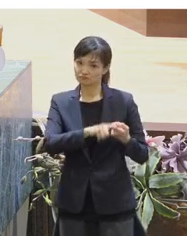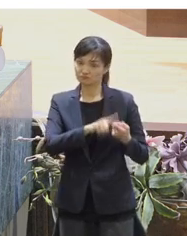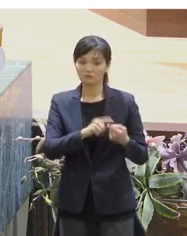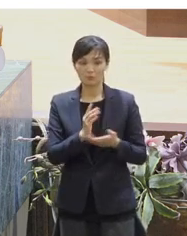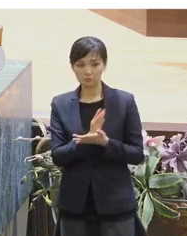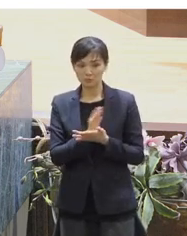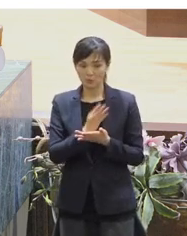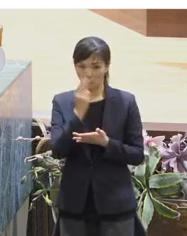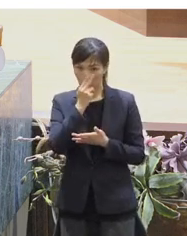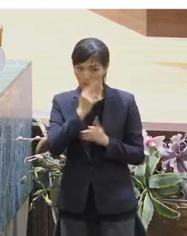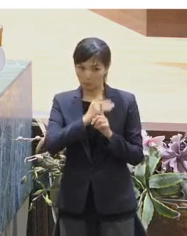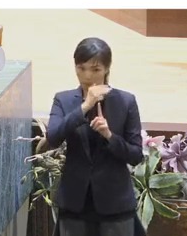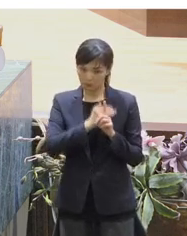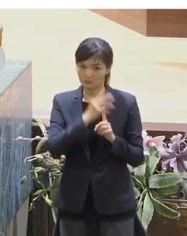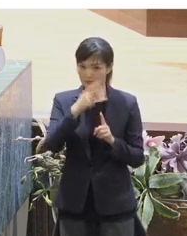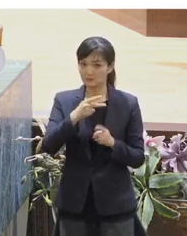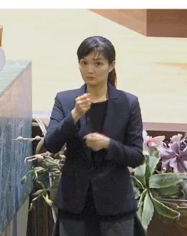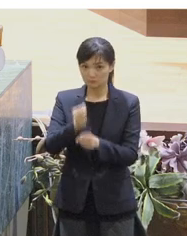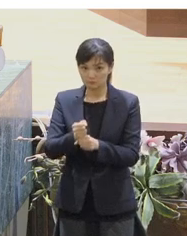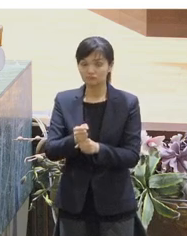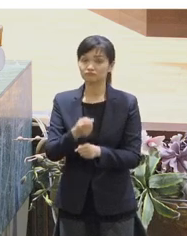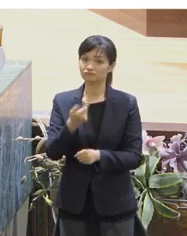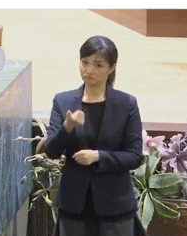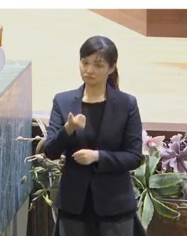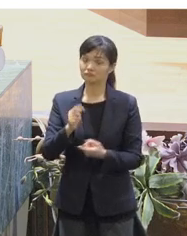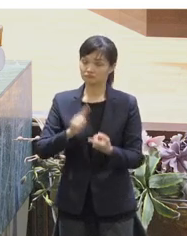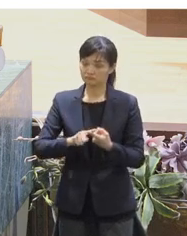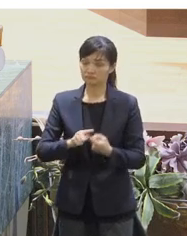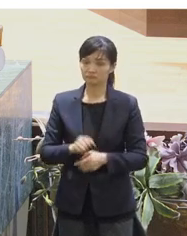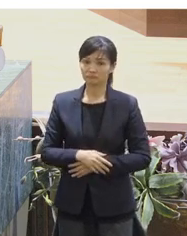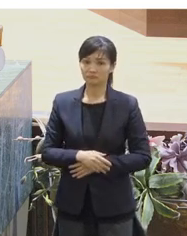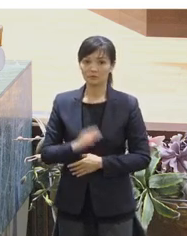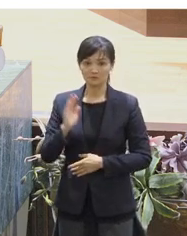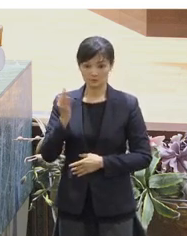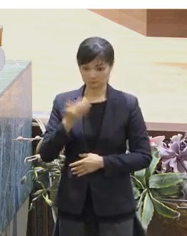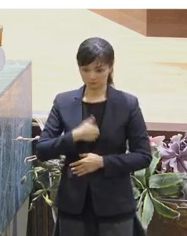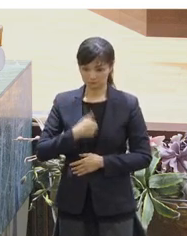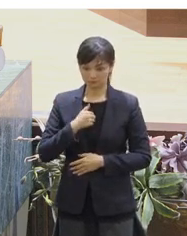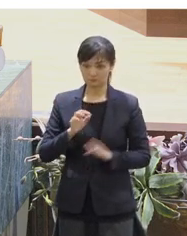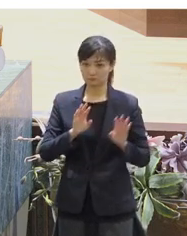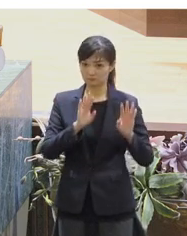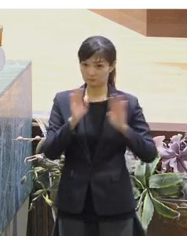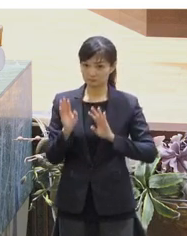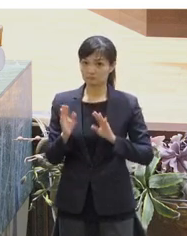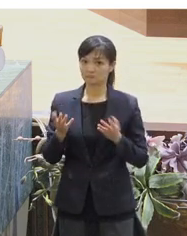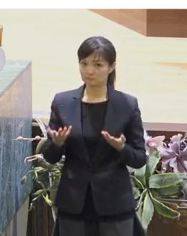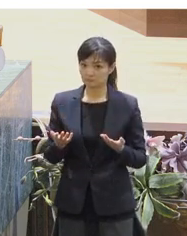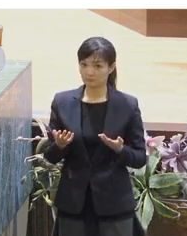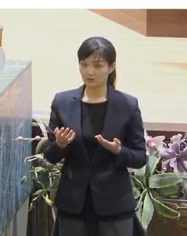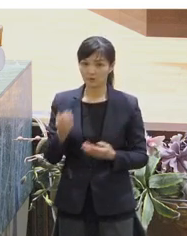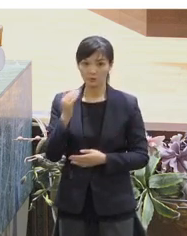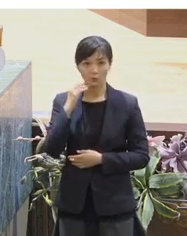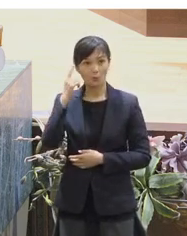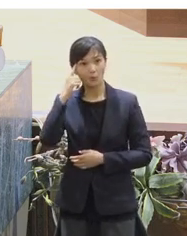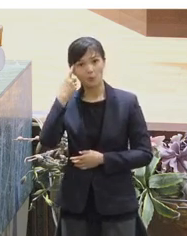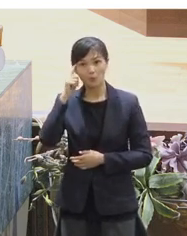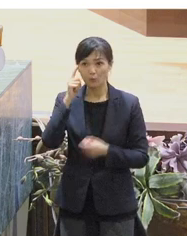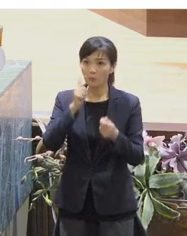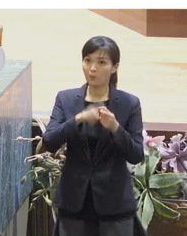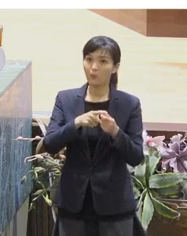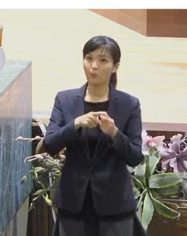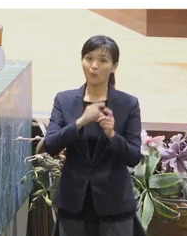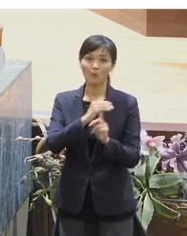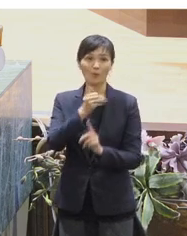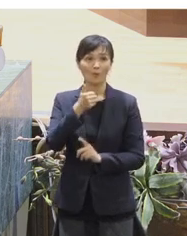险再做这件事情，理想上来说是没有错的，但是在实际上可能是过于理想化。我就说什么叫